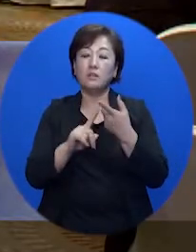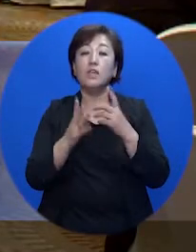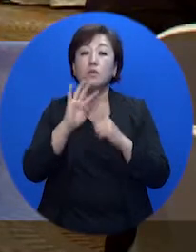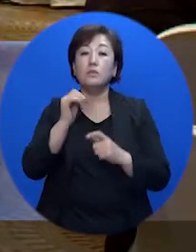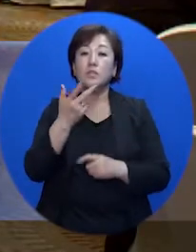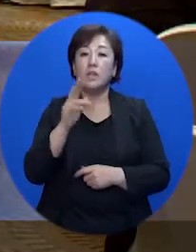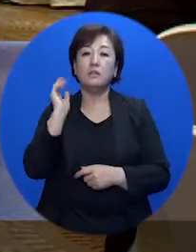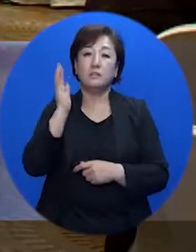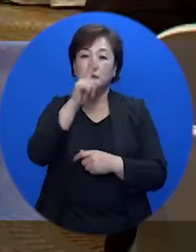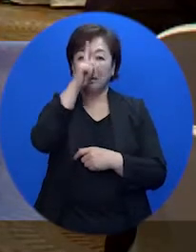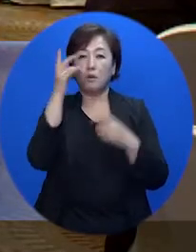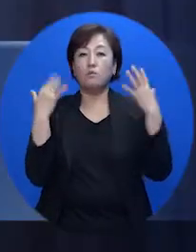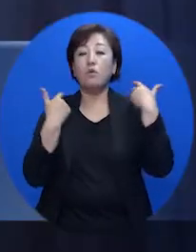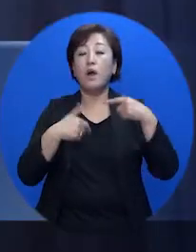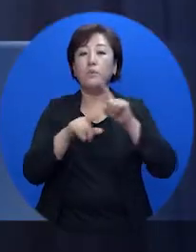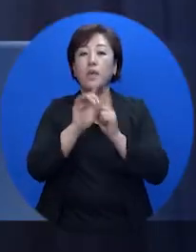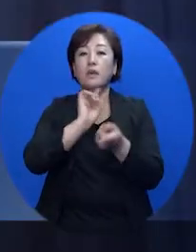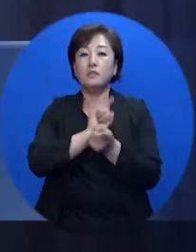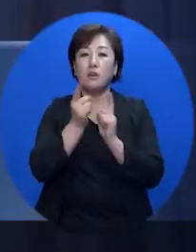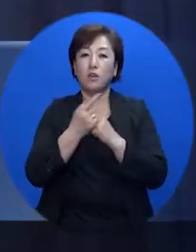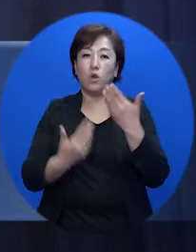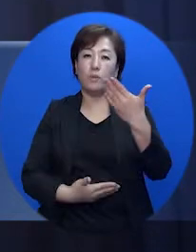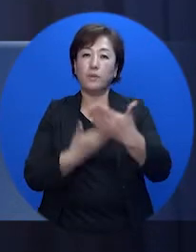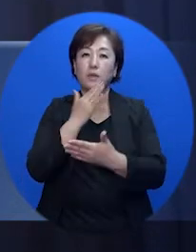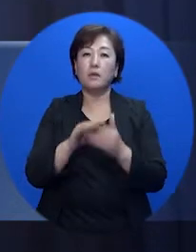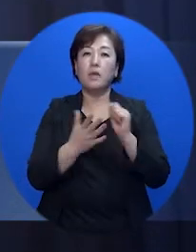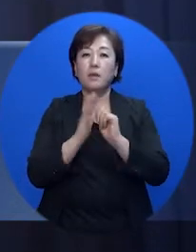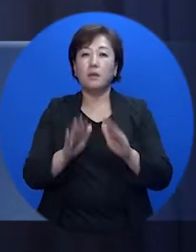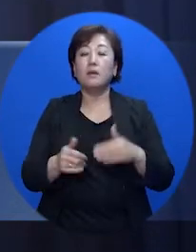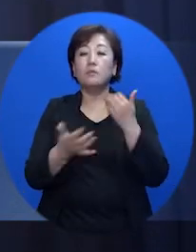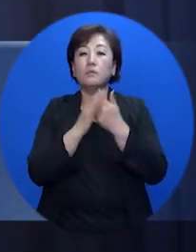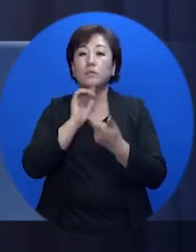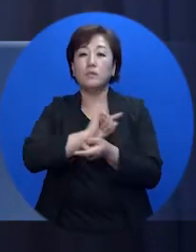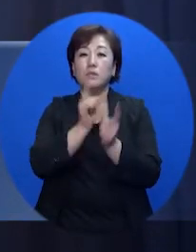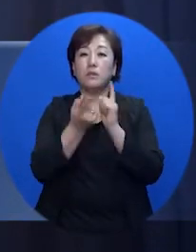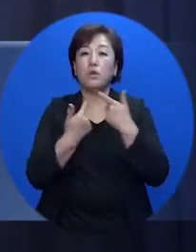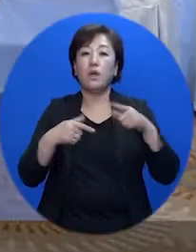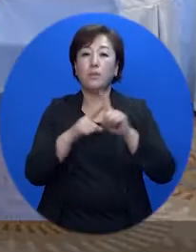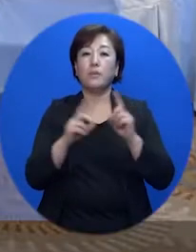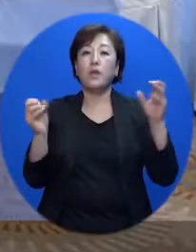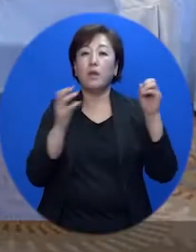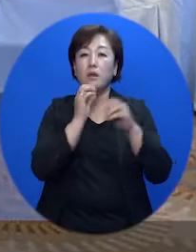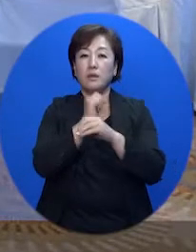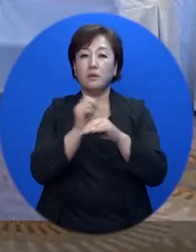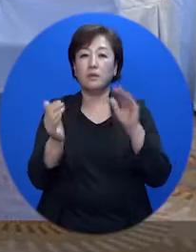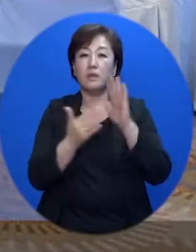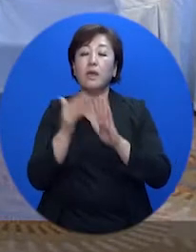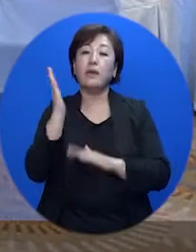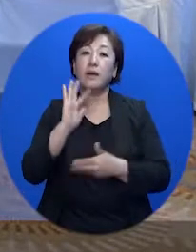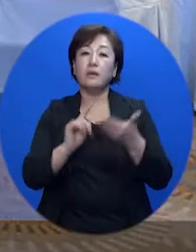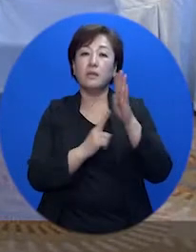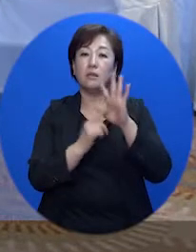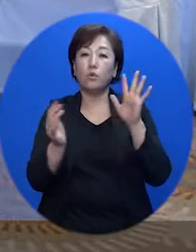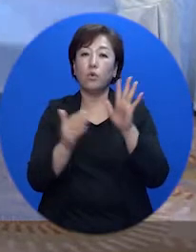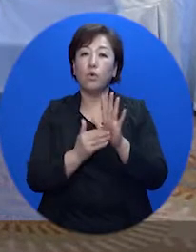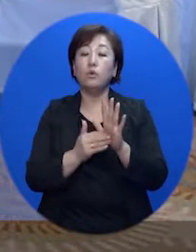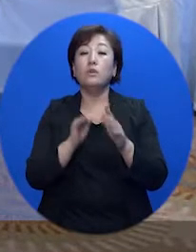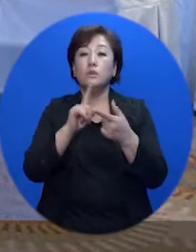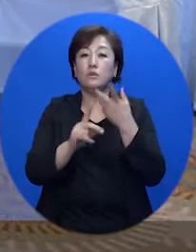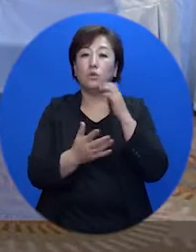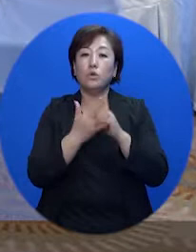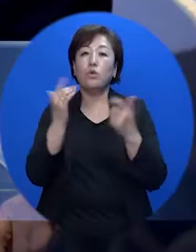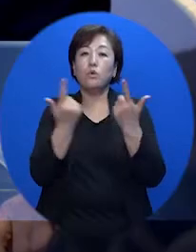정부와 북방경제협력 방안, 남북 경협을 중심으로란 주제로 강연을 했습니다. 이어 패널 토론은